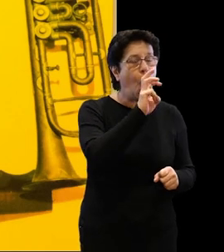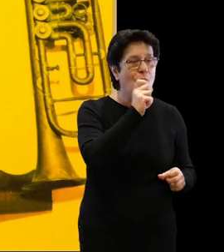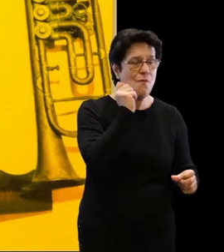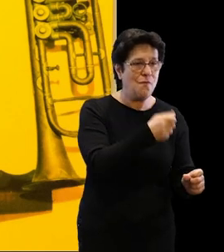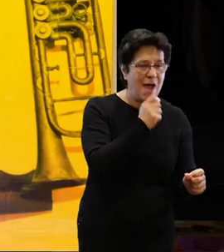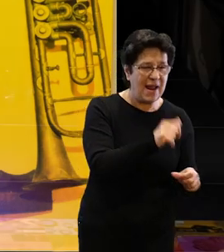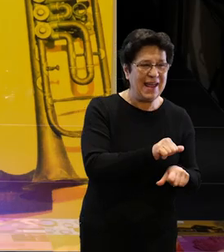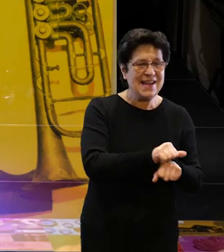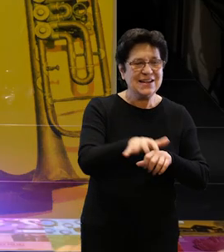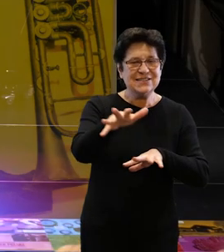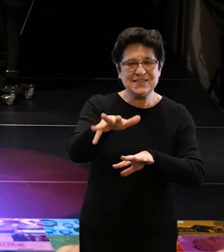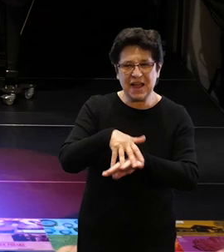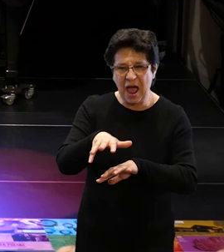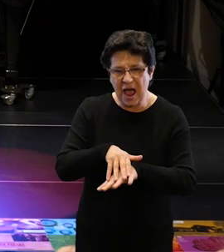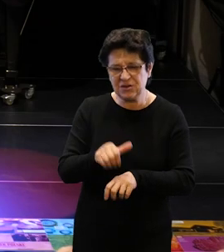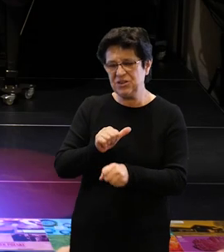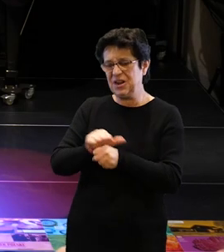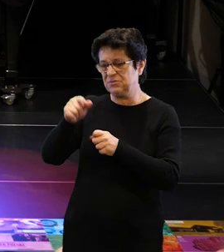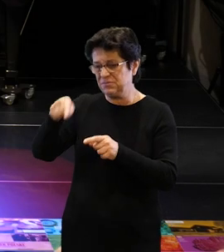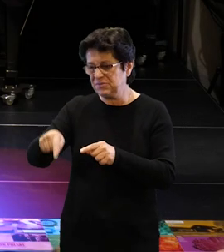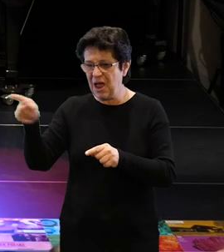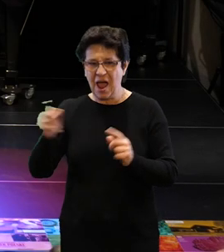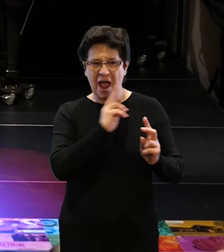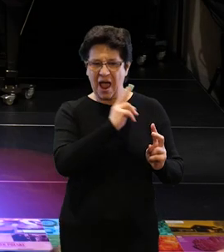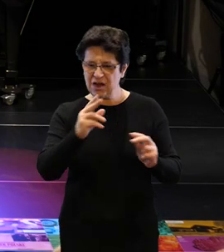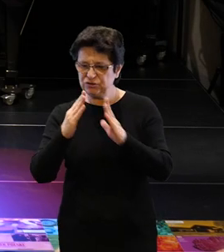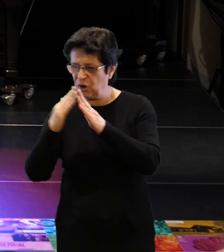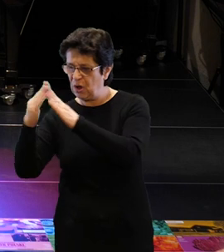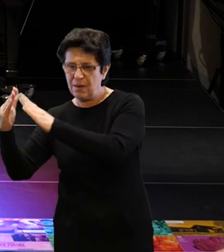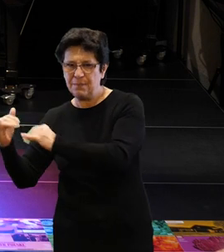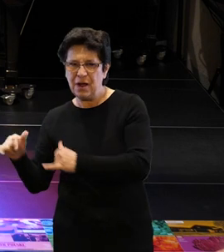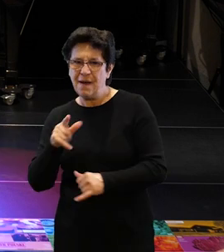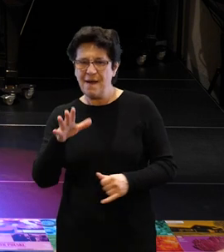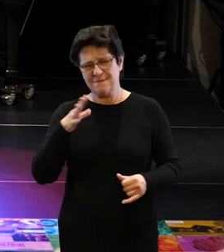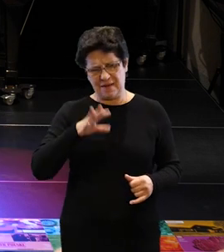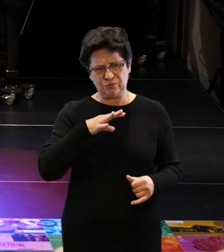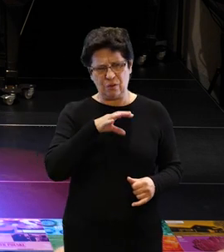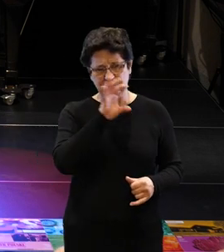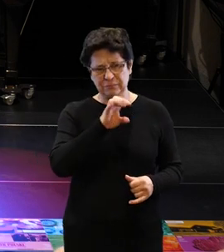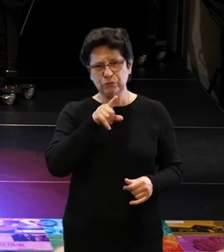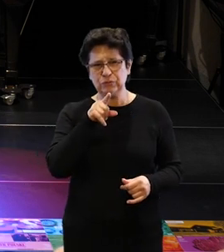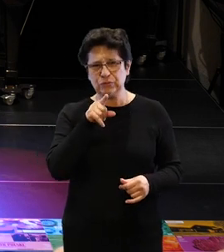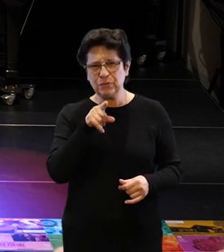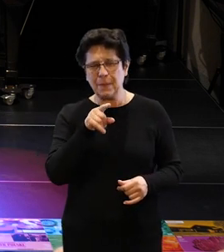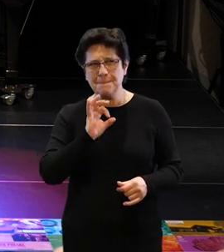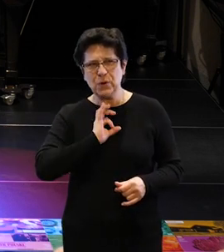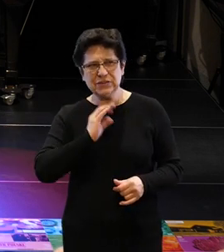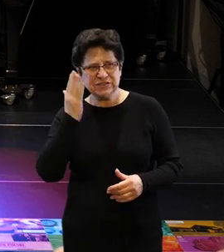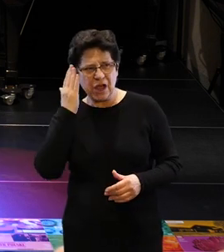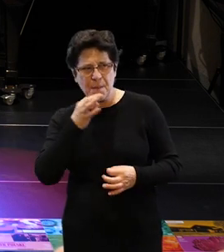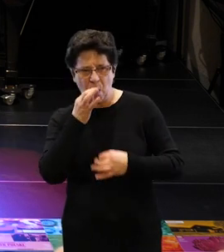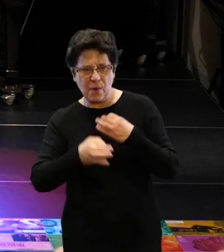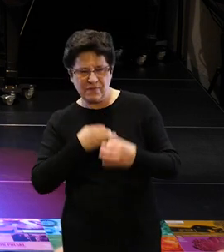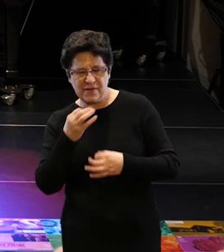tam Bartnik i tak dalej i tak dalej i powiem szczerze warto jechać to obejrzeć ponieważ ten mój znajomy Właśnie mi